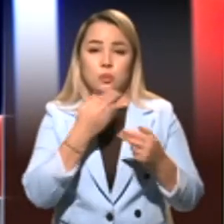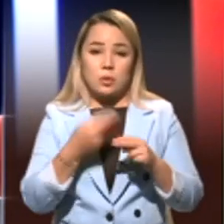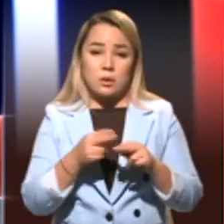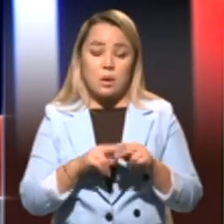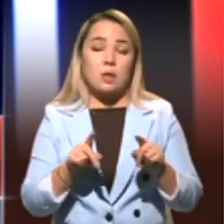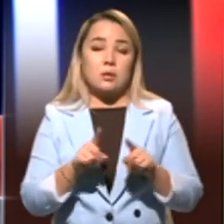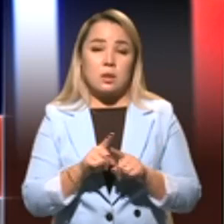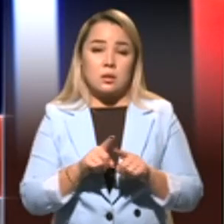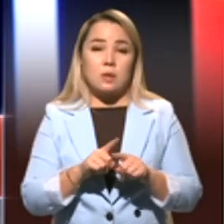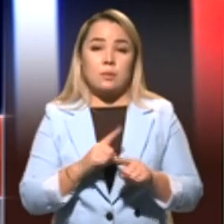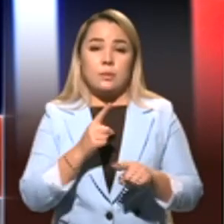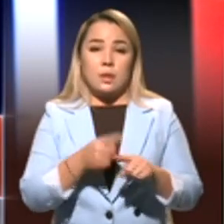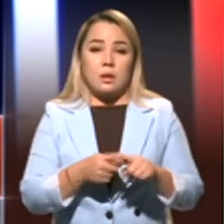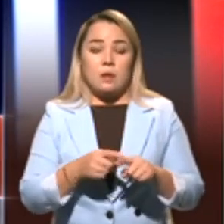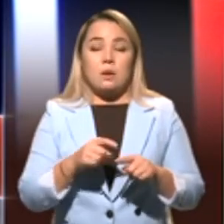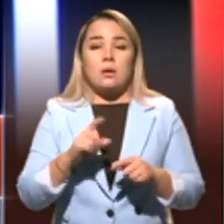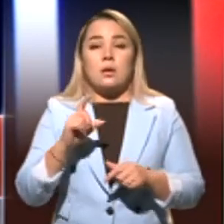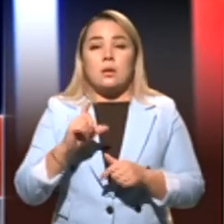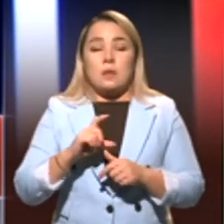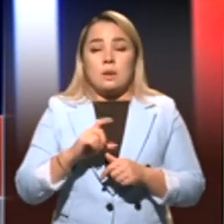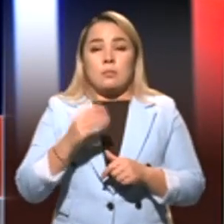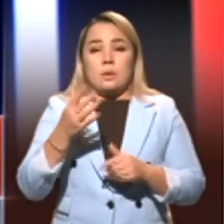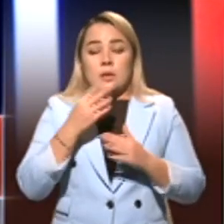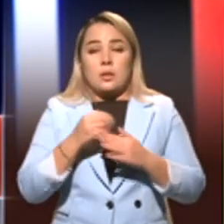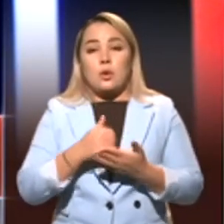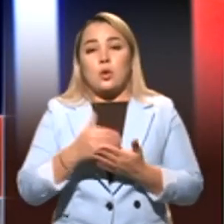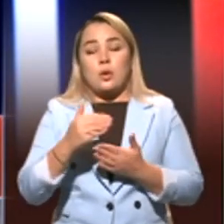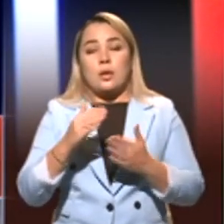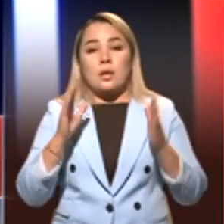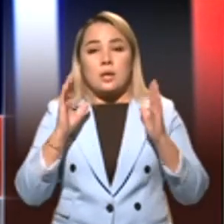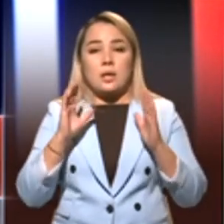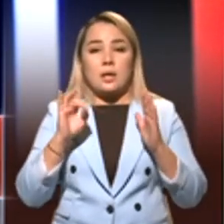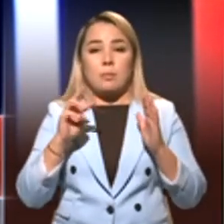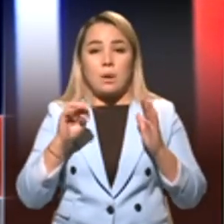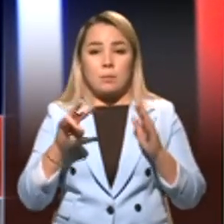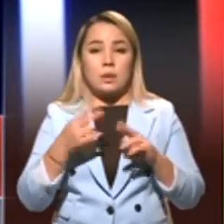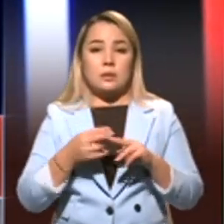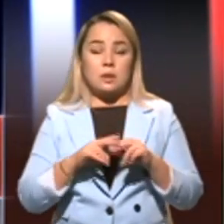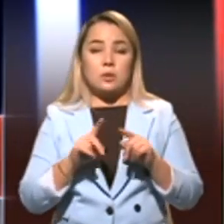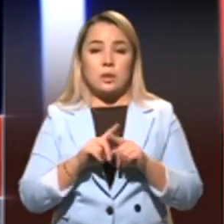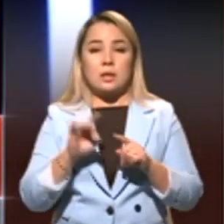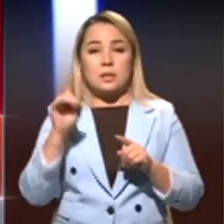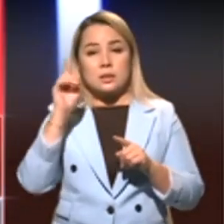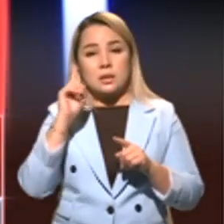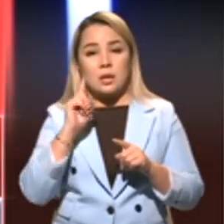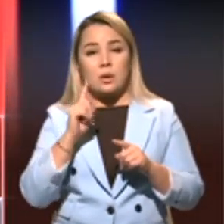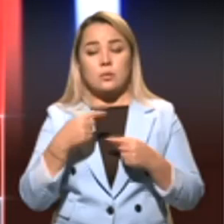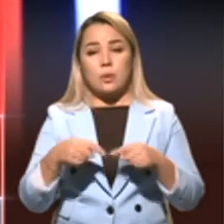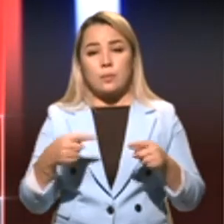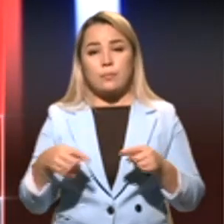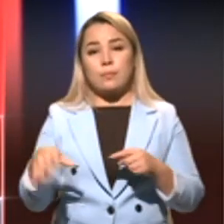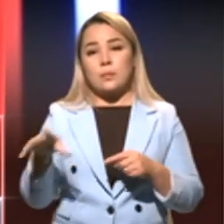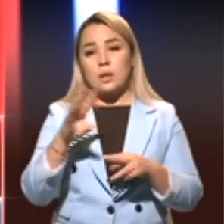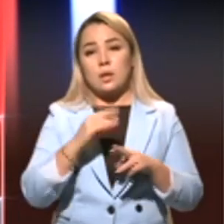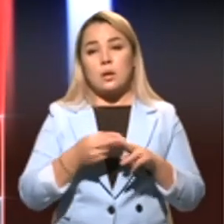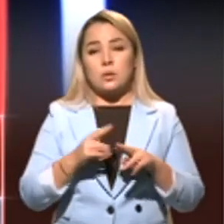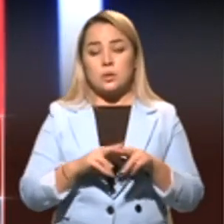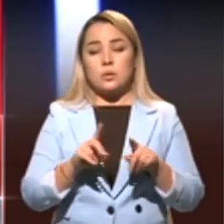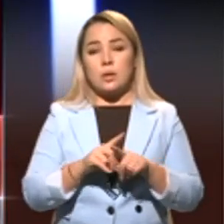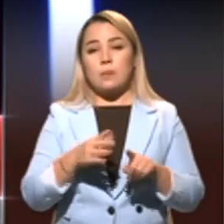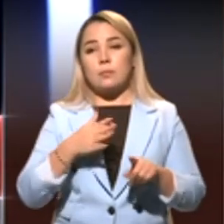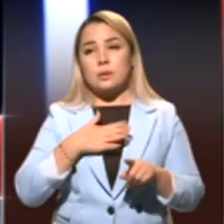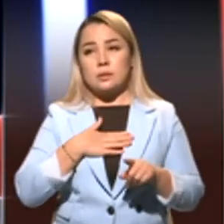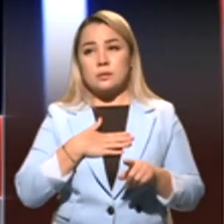мына Әл-Асқар мешітінің жоғарғы имамы Ахмет Ат-Тайип, Израильдің бас раввиндері бар. Осының барлығын біз